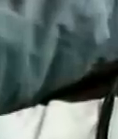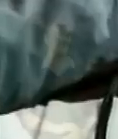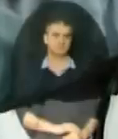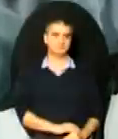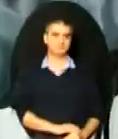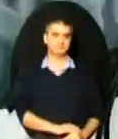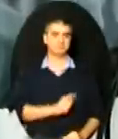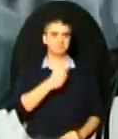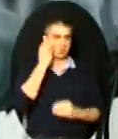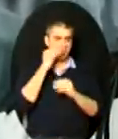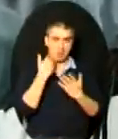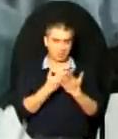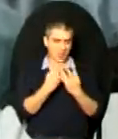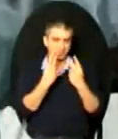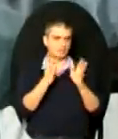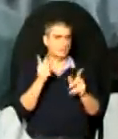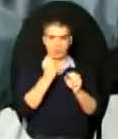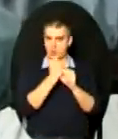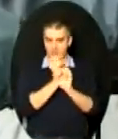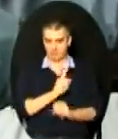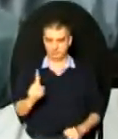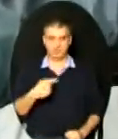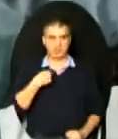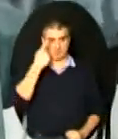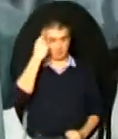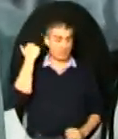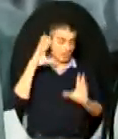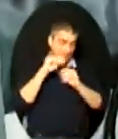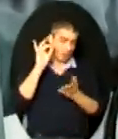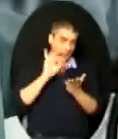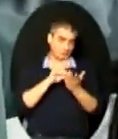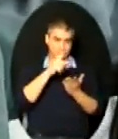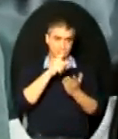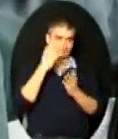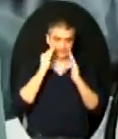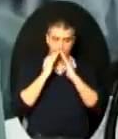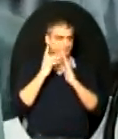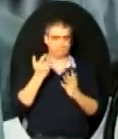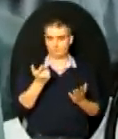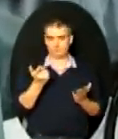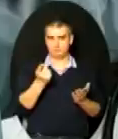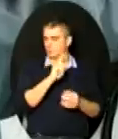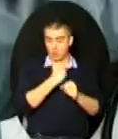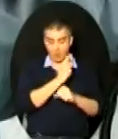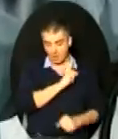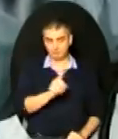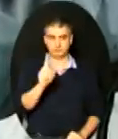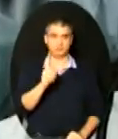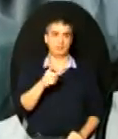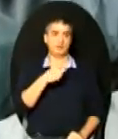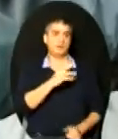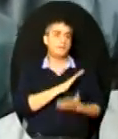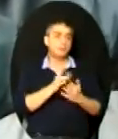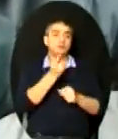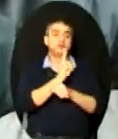ההודעה הזאת היא לא שווה כלום, כי הוא לא עשה את זה. אני יודעת שהיה בלילה באותו... שהוא היה בבית בלילה, והוא לא עשה את זה, וזה